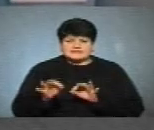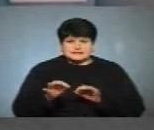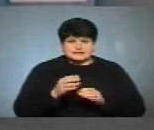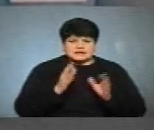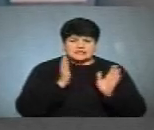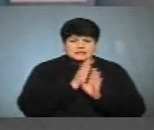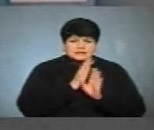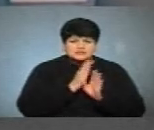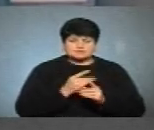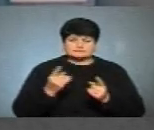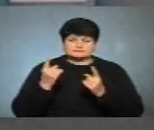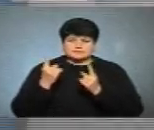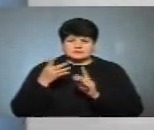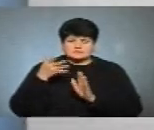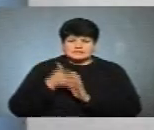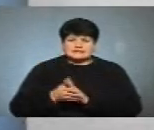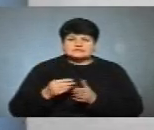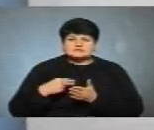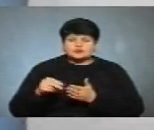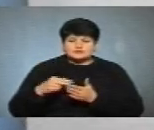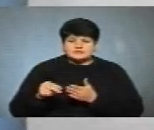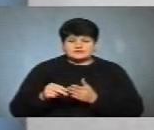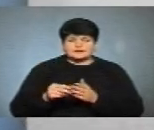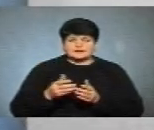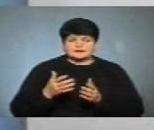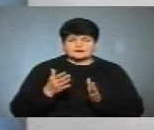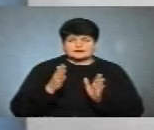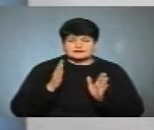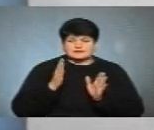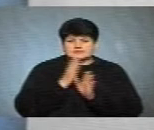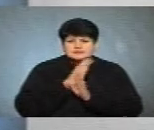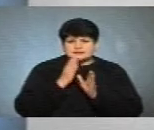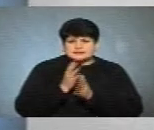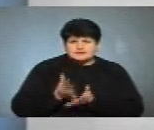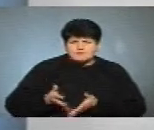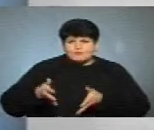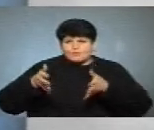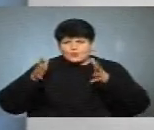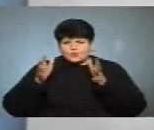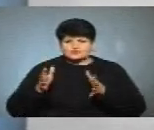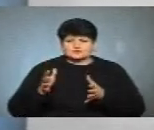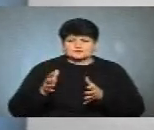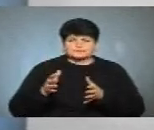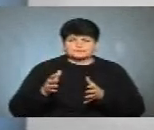І капітальні видатки – це придбання кисневих генераторів, бочок,